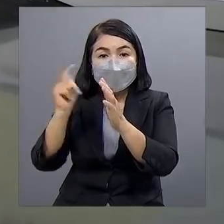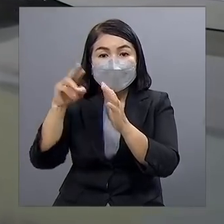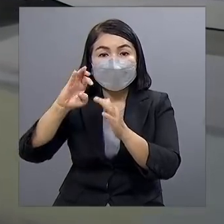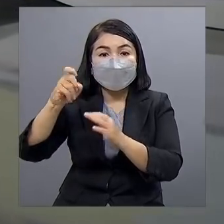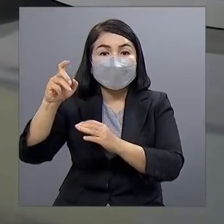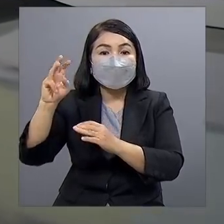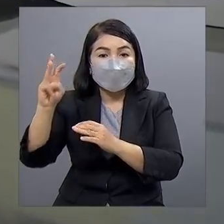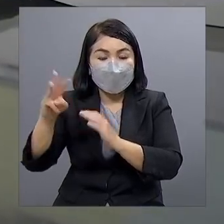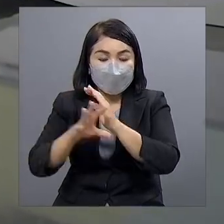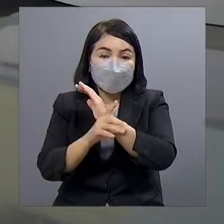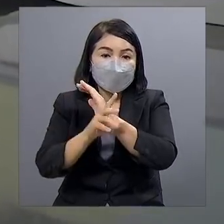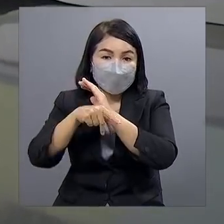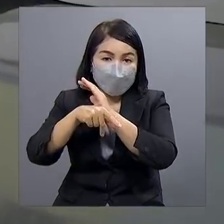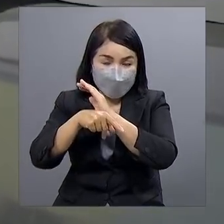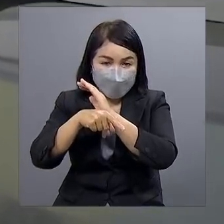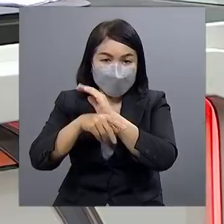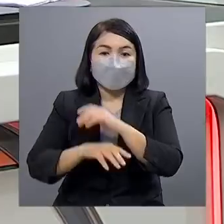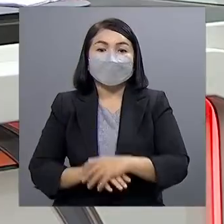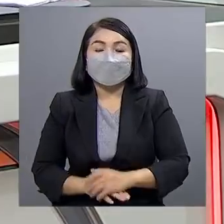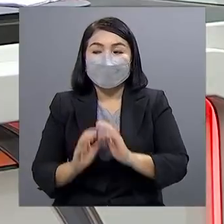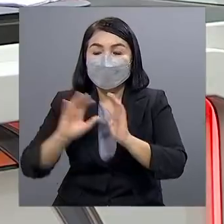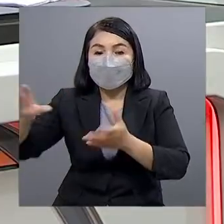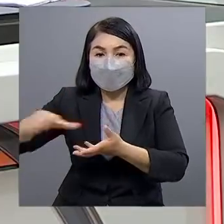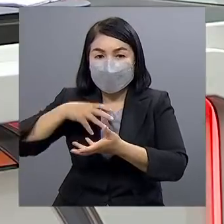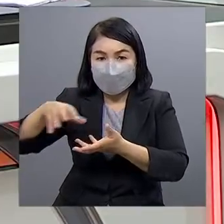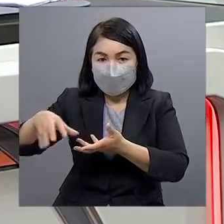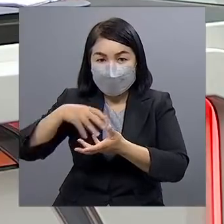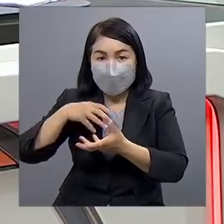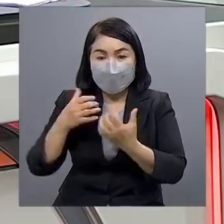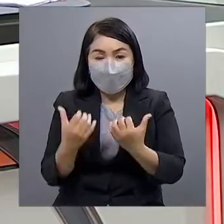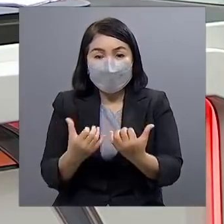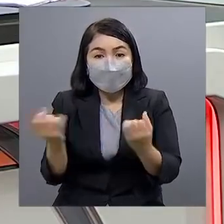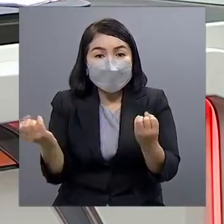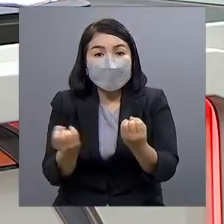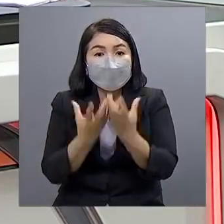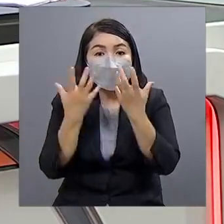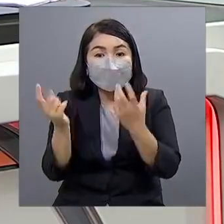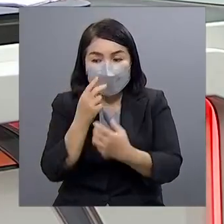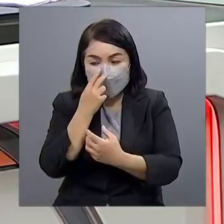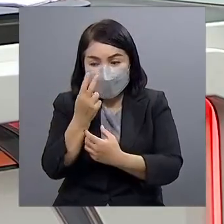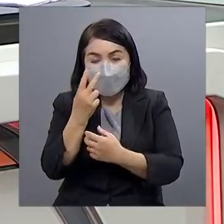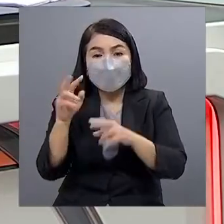พรวดีครับ ค่ะขอบคุณคุณสนธยาค่ะนั่นเป็นสิ่งผลกระทบที่ต้องเฝ้าระวังในด้านของทรัพยากรทะเลนะคะ